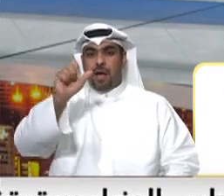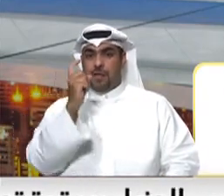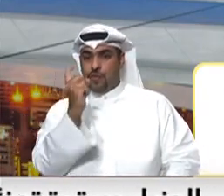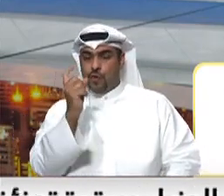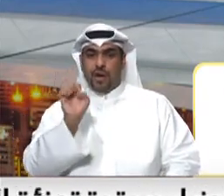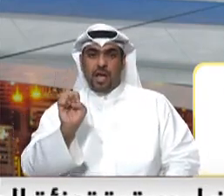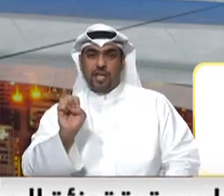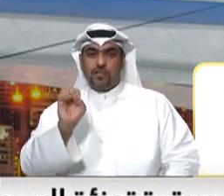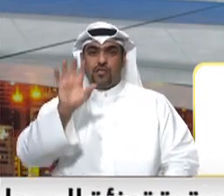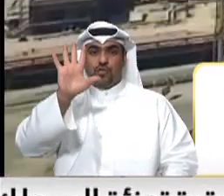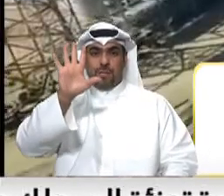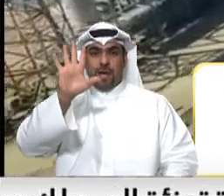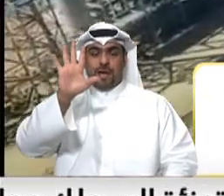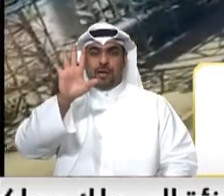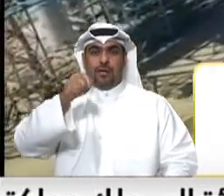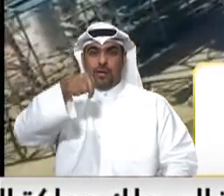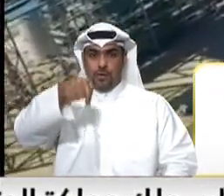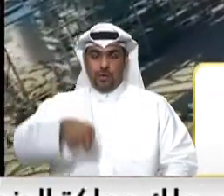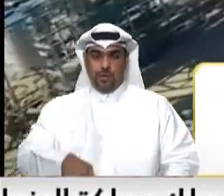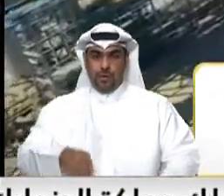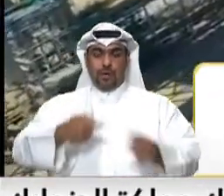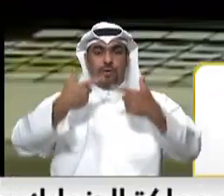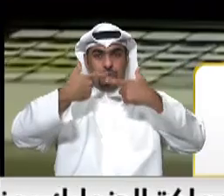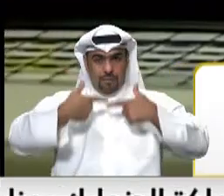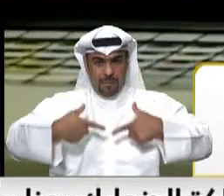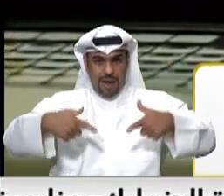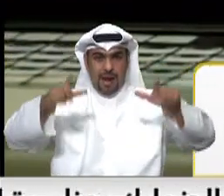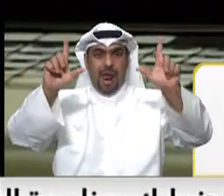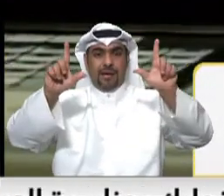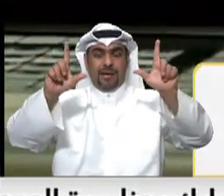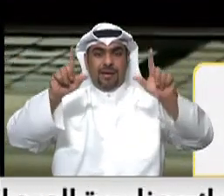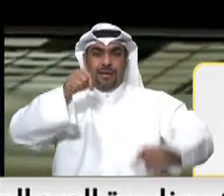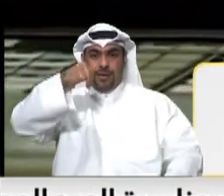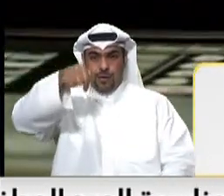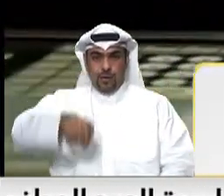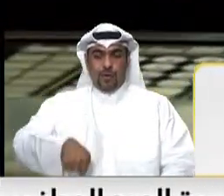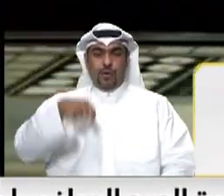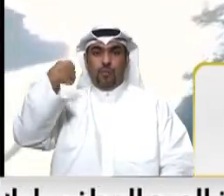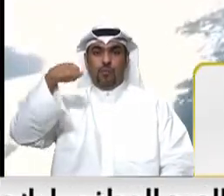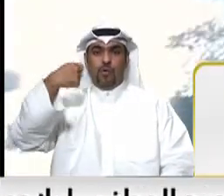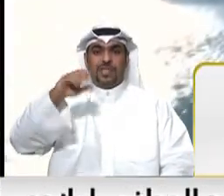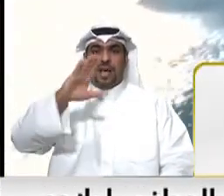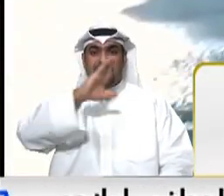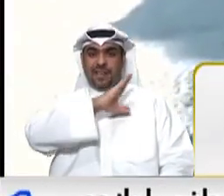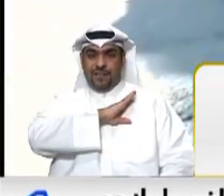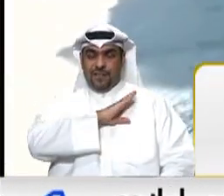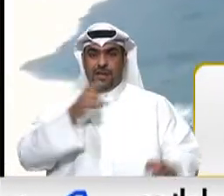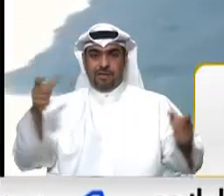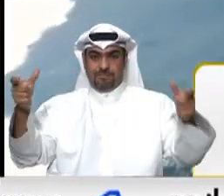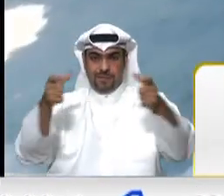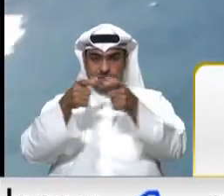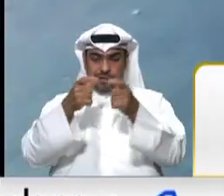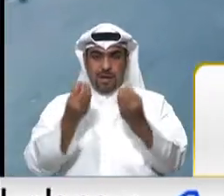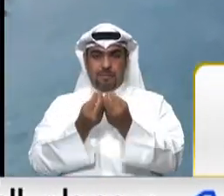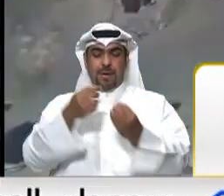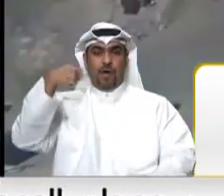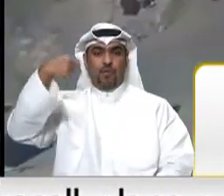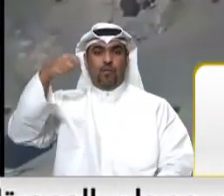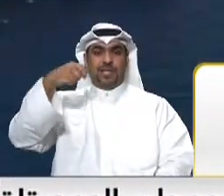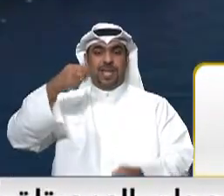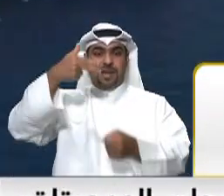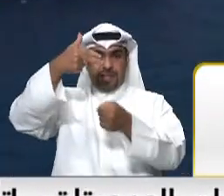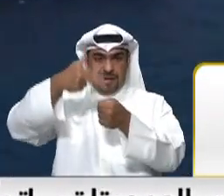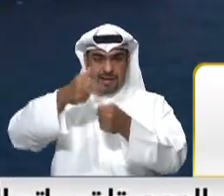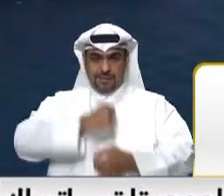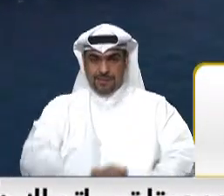خلال ندوه متخصصه نظمتها الوزاره بمشاركه وزاره الدفاع قالت ان الامن السبراني يعد